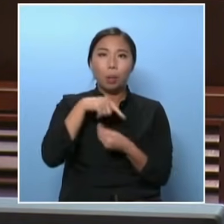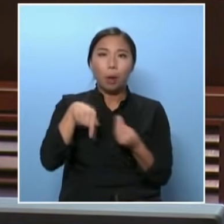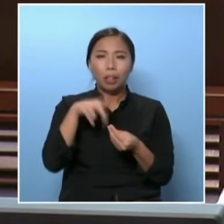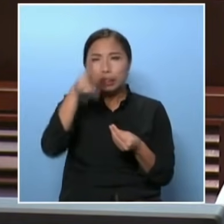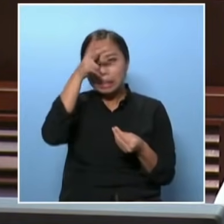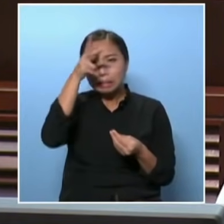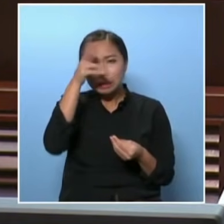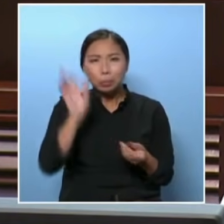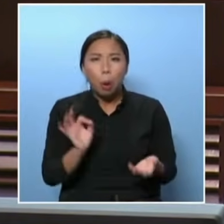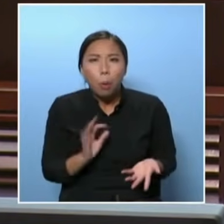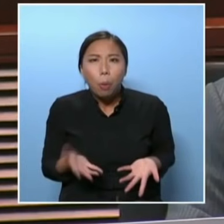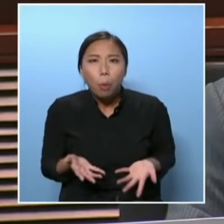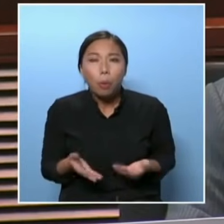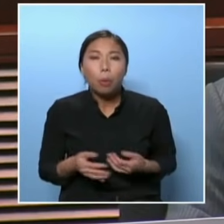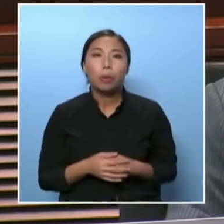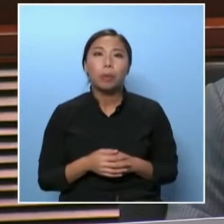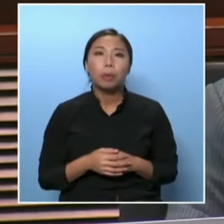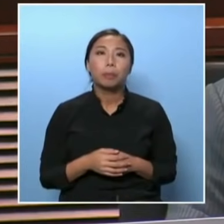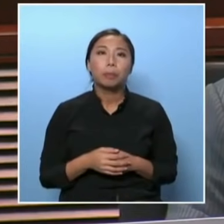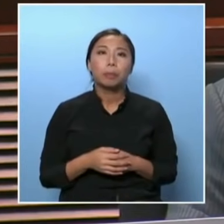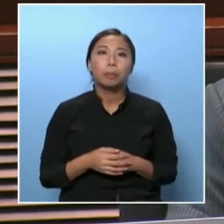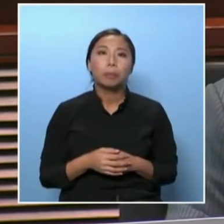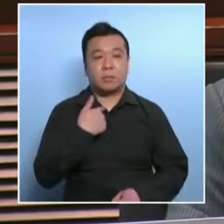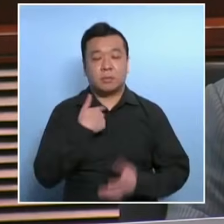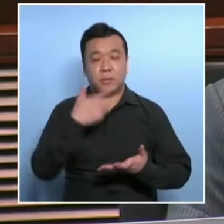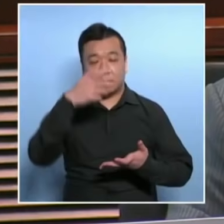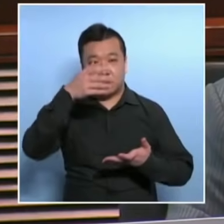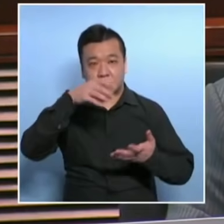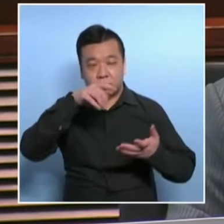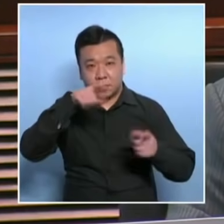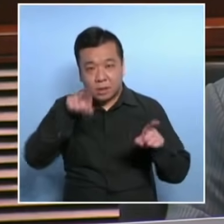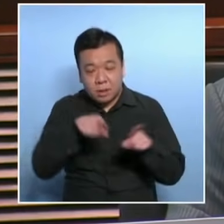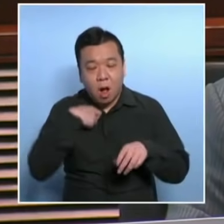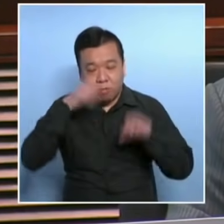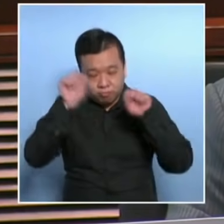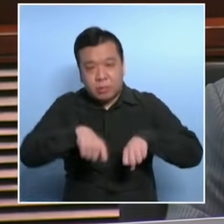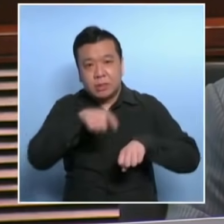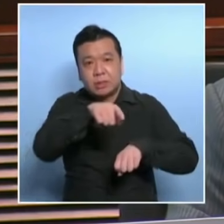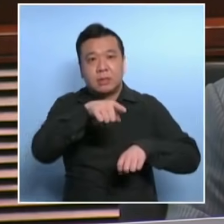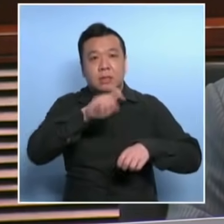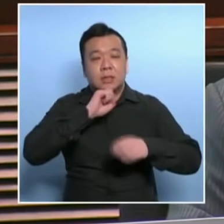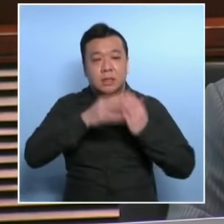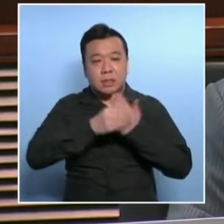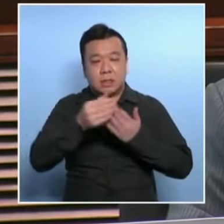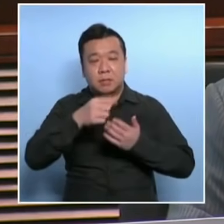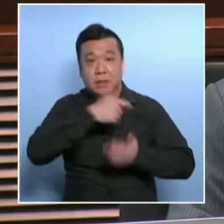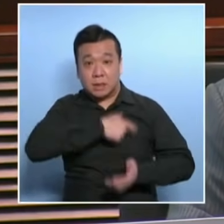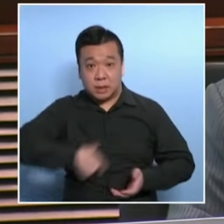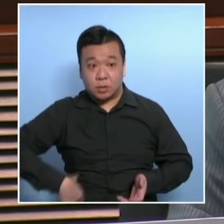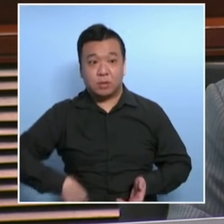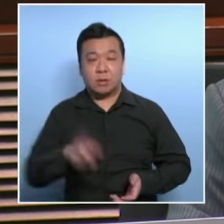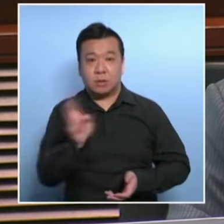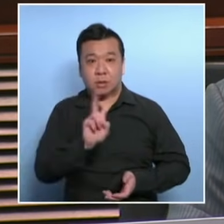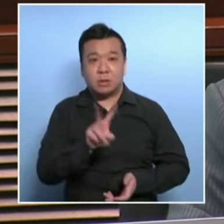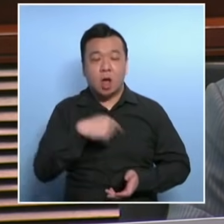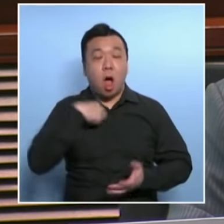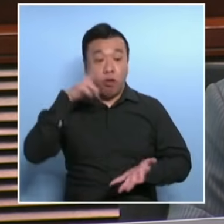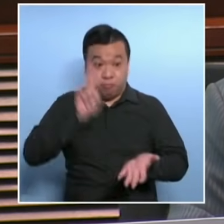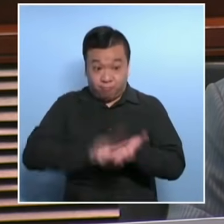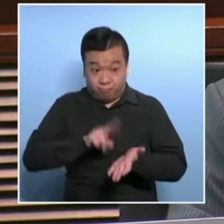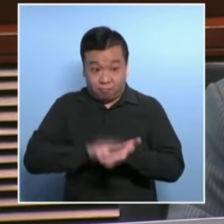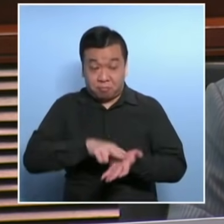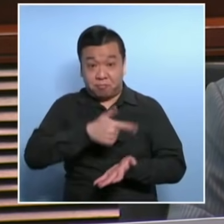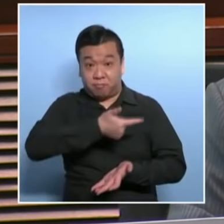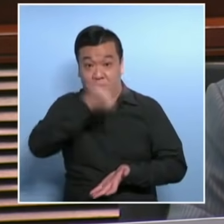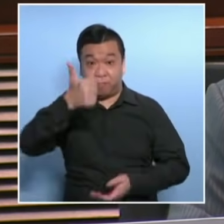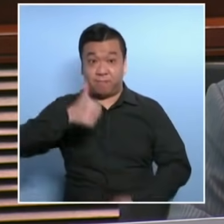治化。 係，我哋認同阿葉劉淑儀議員所講咧，其實我哋深信大部分嘅老